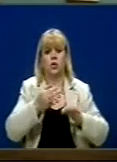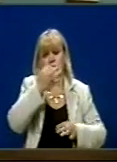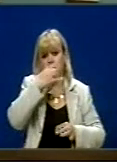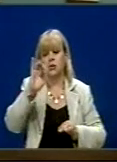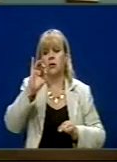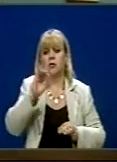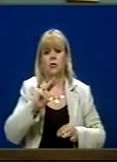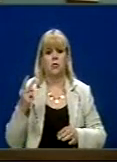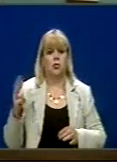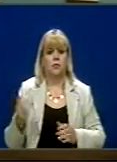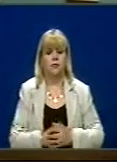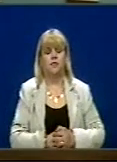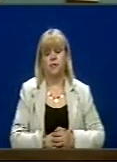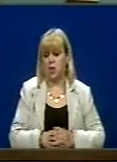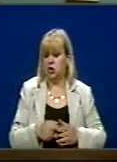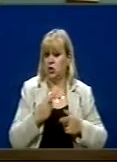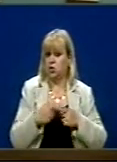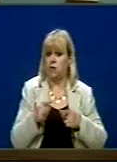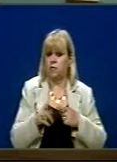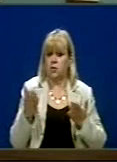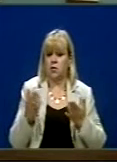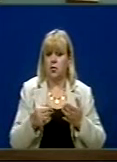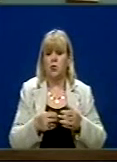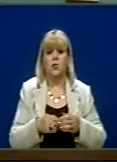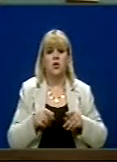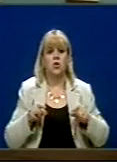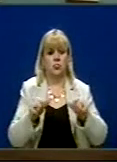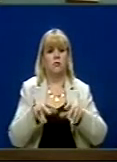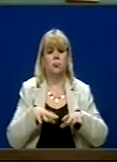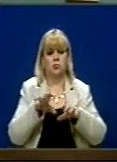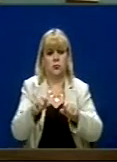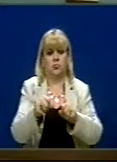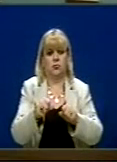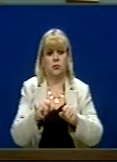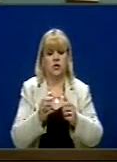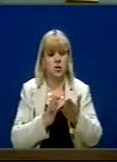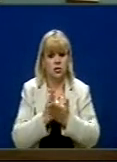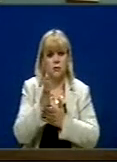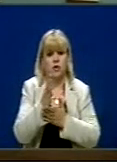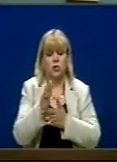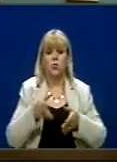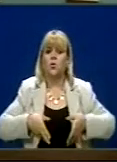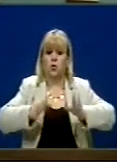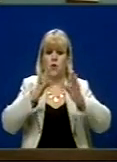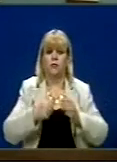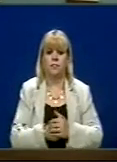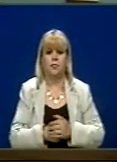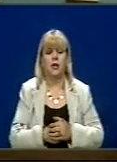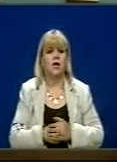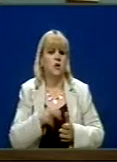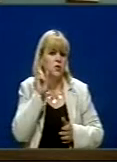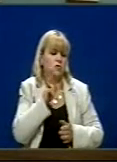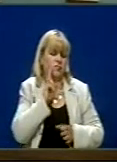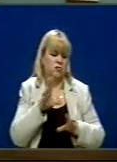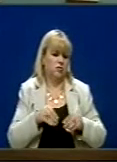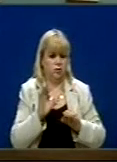për aspektet tjera. Në qoftë se do të bënim shpronësimet në këtë drejtim të rrugës, ku ju flisni, është teknikisht e